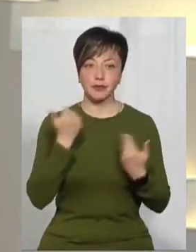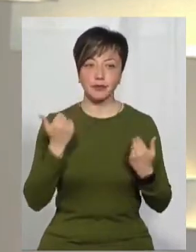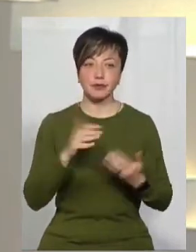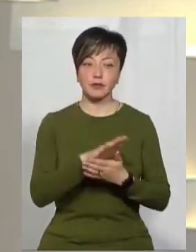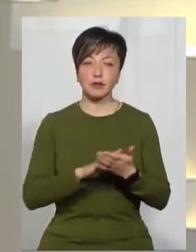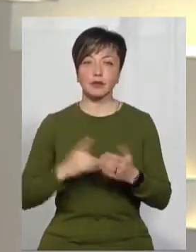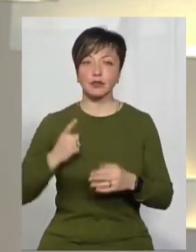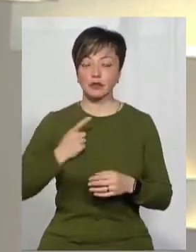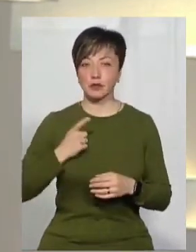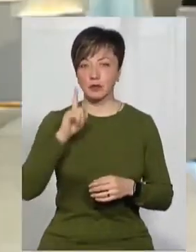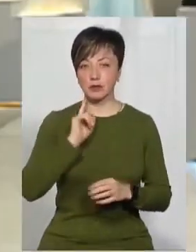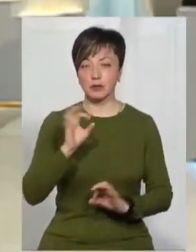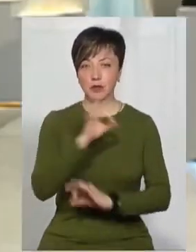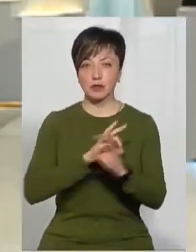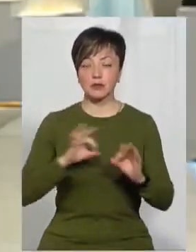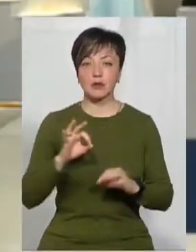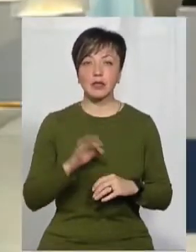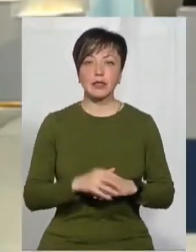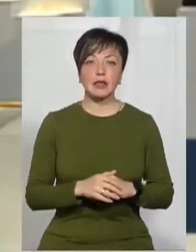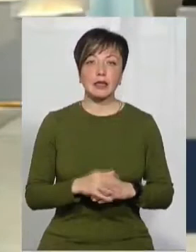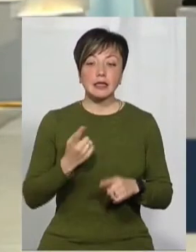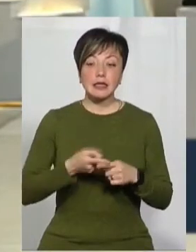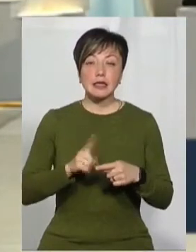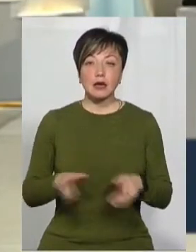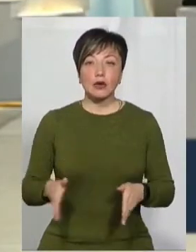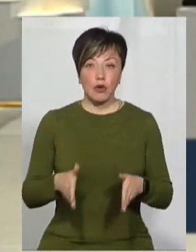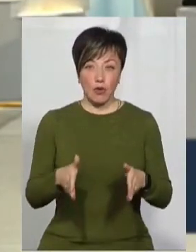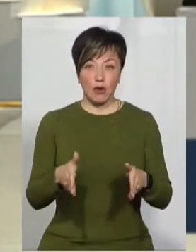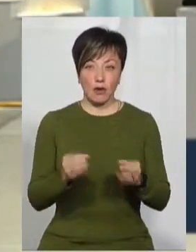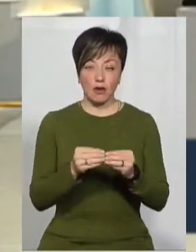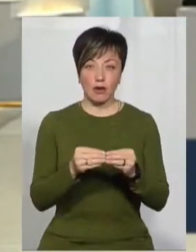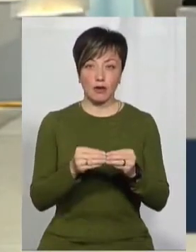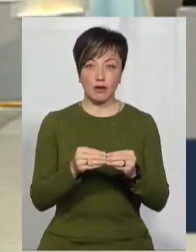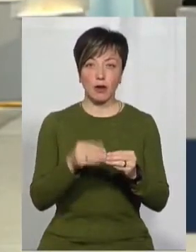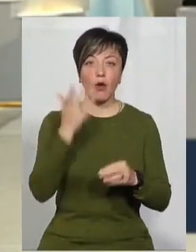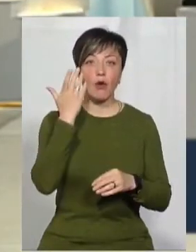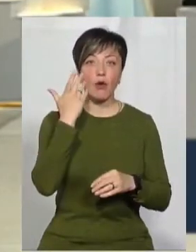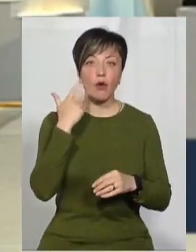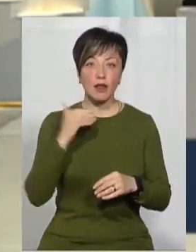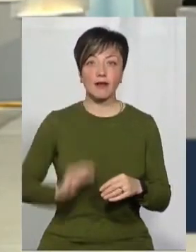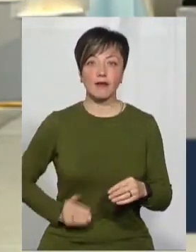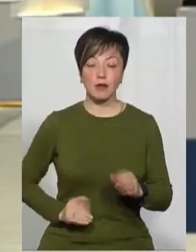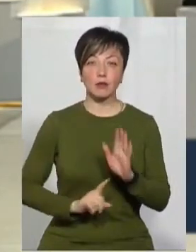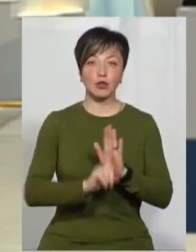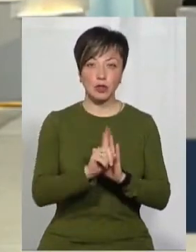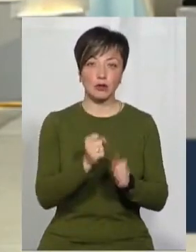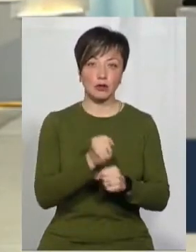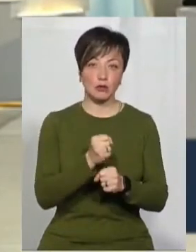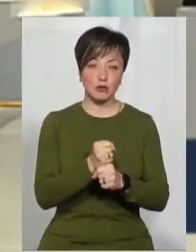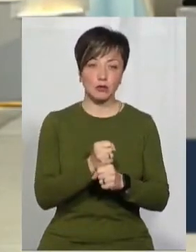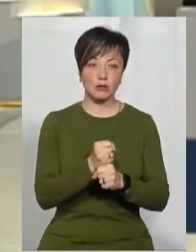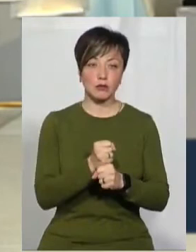Продовжимо, поки чекаємо на зв'язку. Стосовно цієї дороги, коли підрядник візьметься вже за